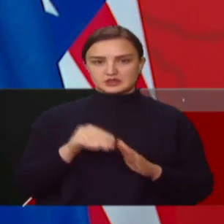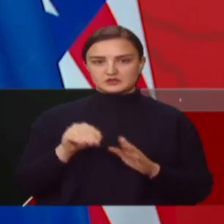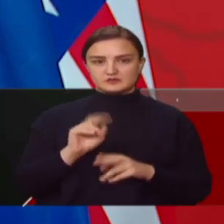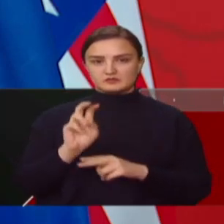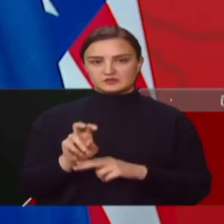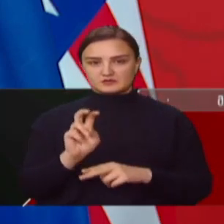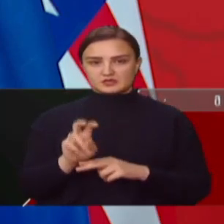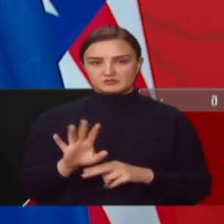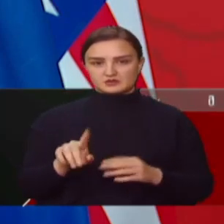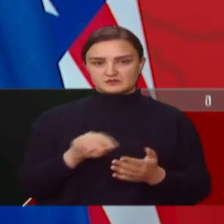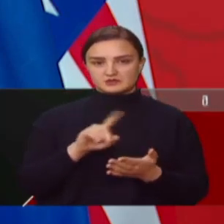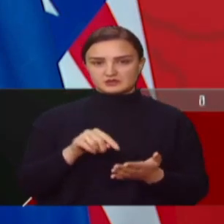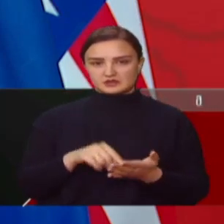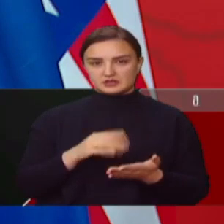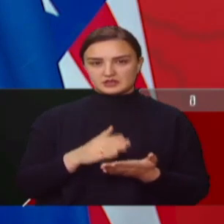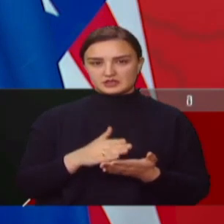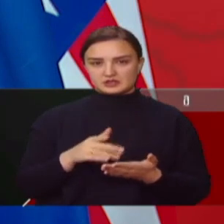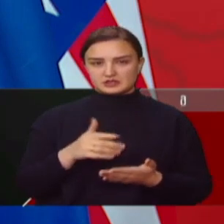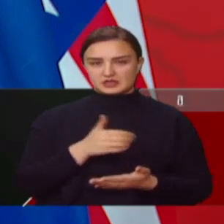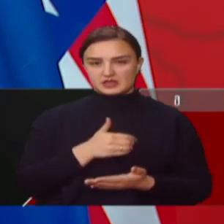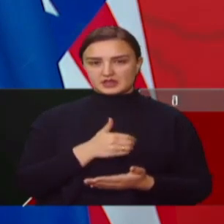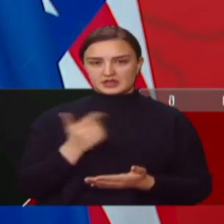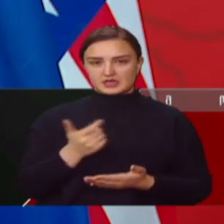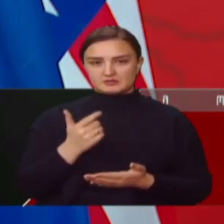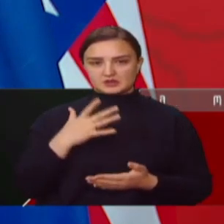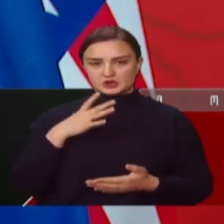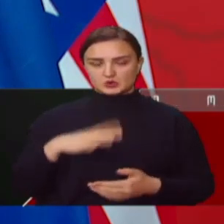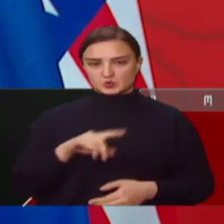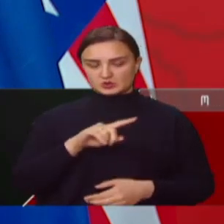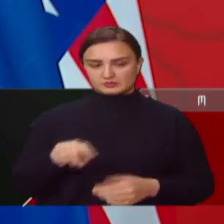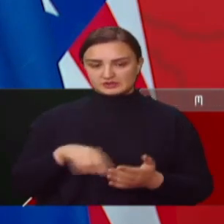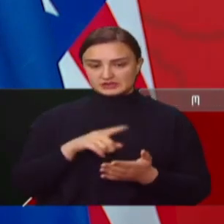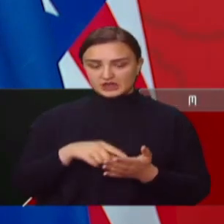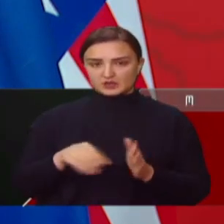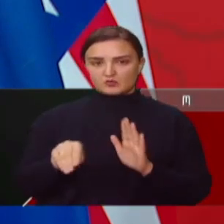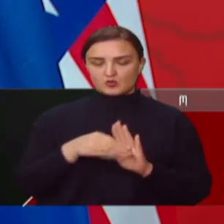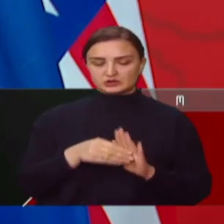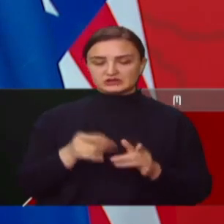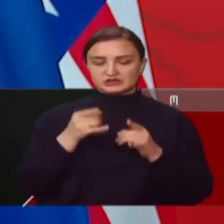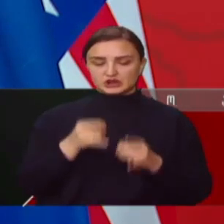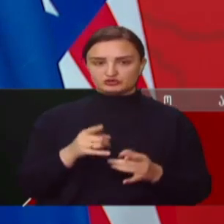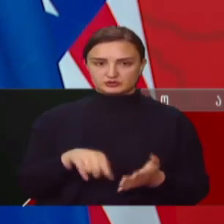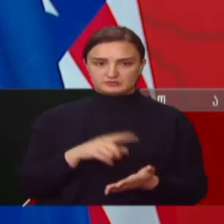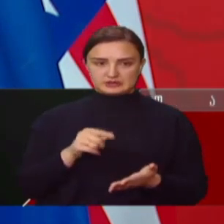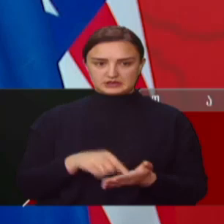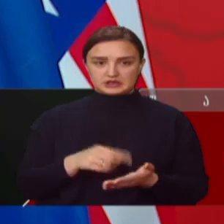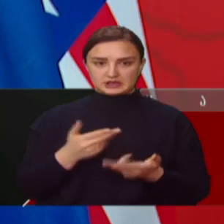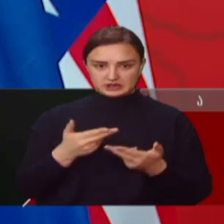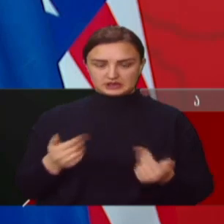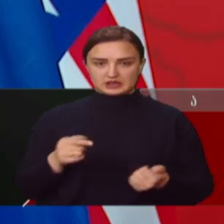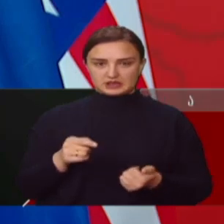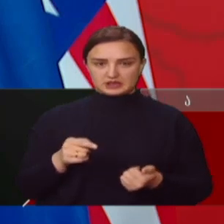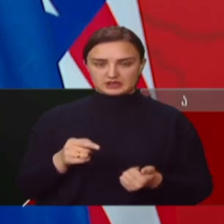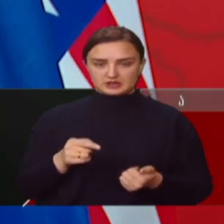არ მისვლის საკითხი, ეს არის ნებისიძულების საკითხი, ეს არის მოსყიდვის საკითხი, დაშინების საკითხი და რა თქმა უნდა ძირეული